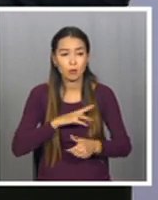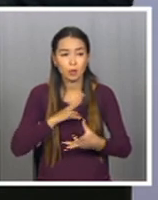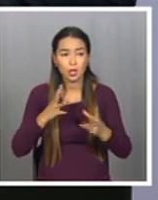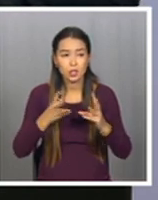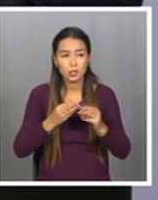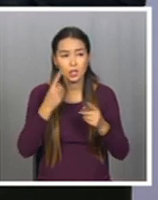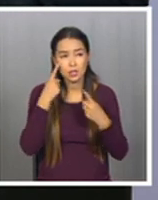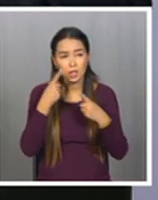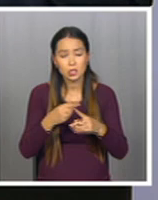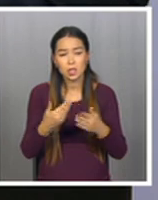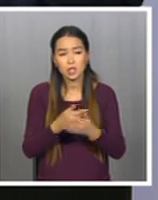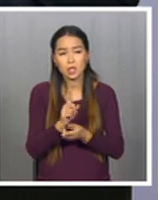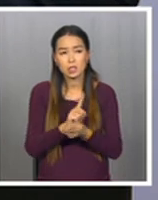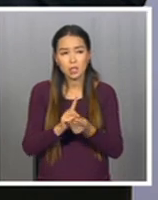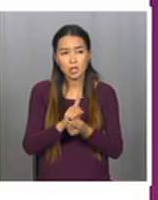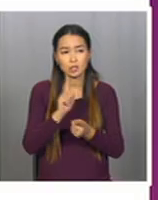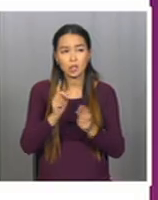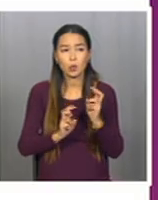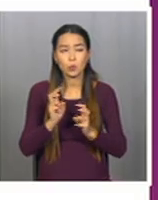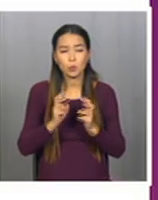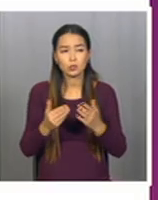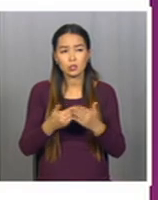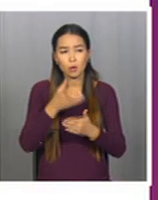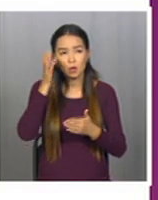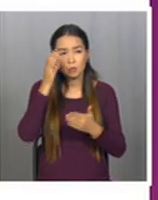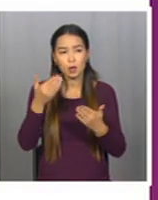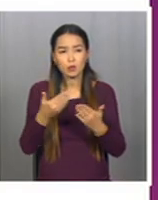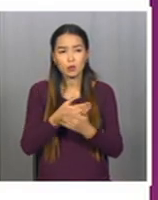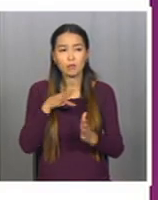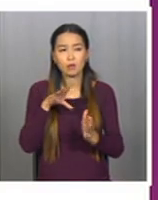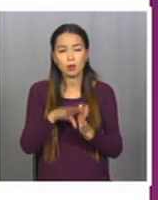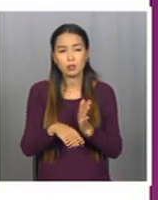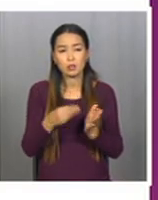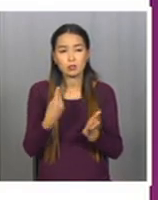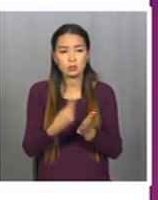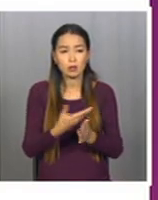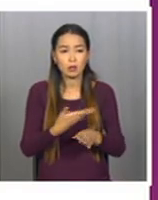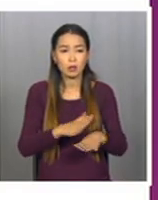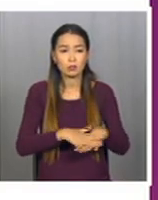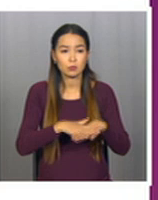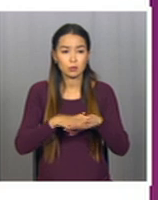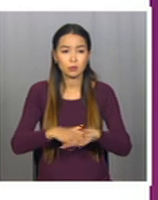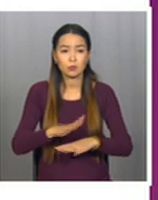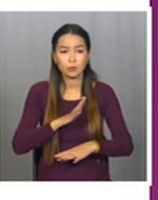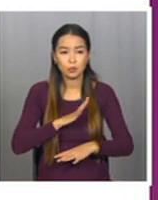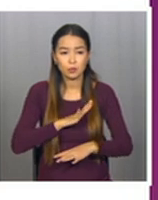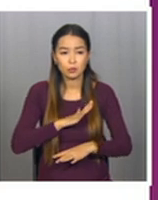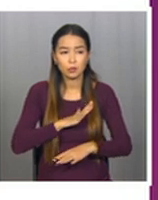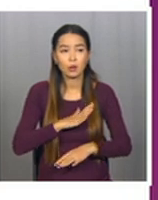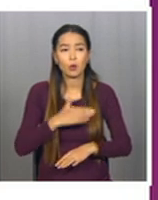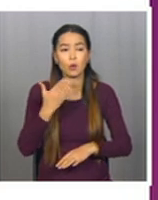техникалық жаңартуларға және өндіріске жаңа ғылыми жаңалықтар енгізуге қаржы бөлінді. Ой